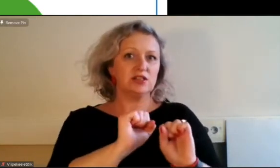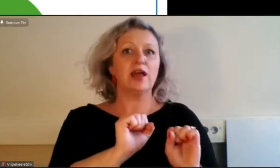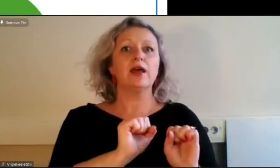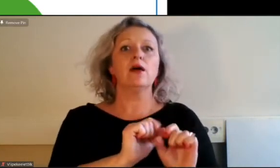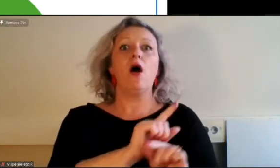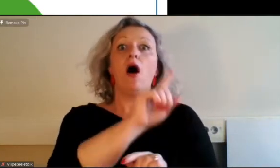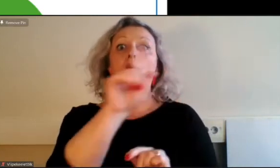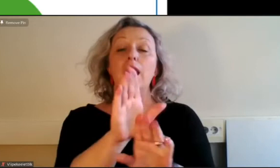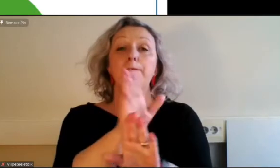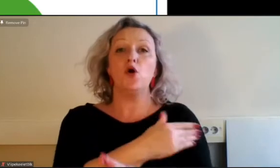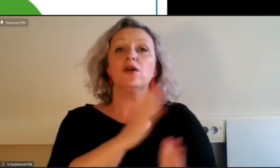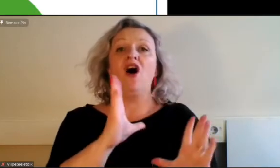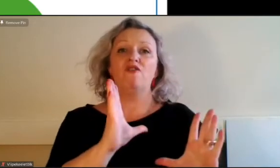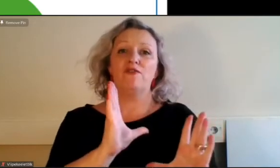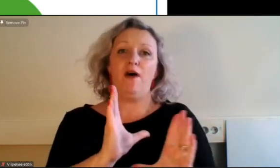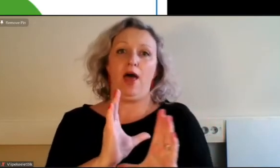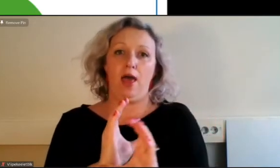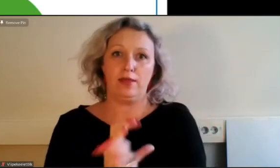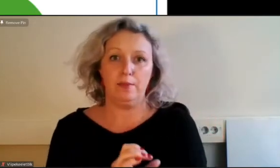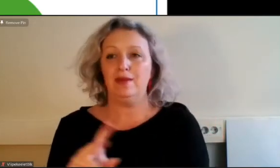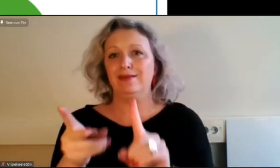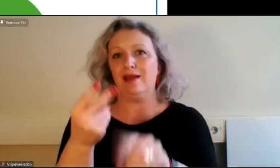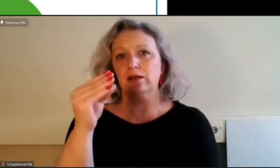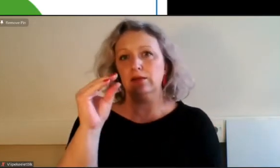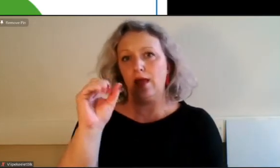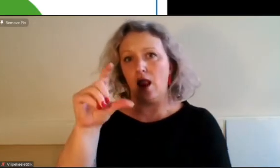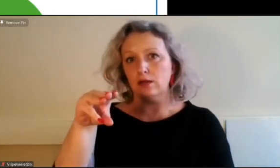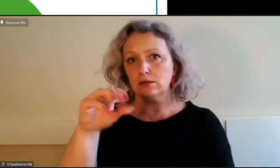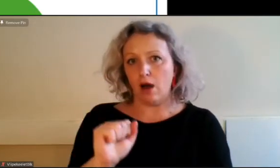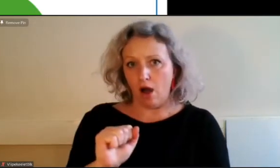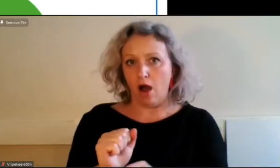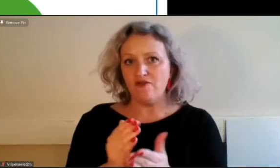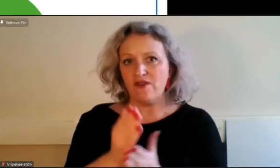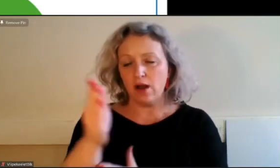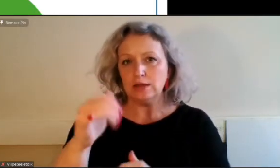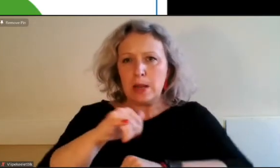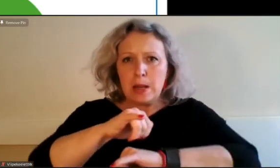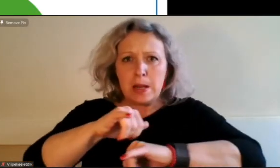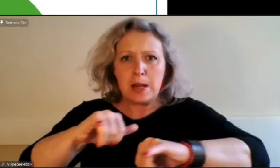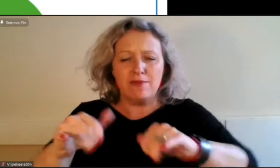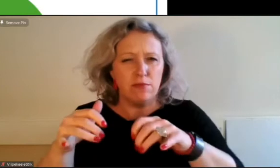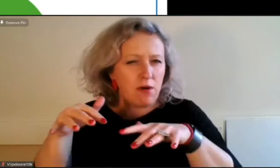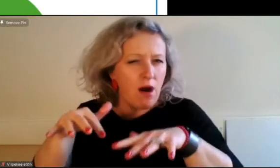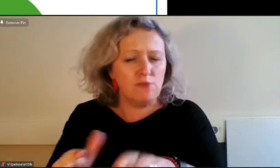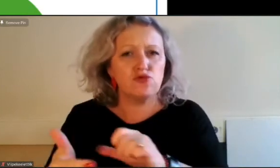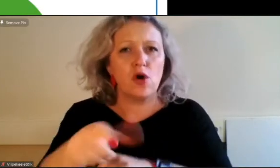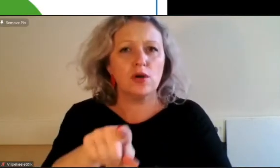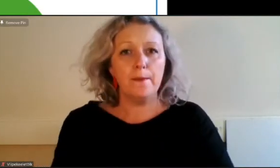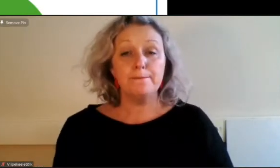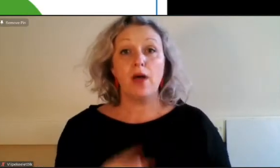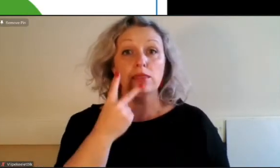kui hästi need vaktsiinid töötavad. Need on jälle Eesti andmed, et kui eelmisel aastal vaktsiine veel ei